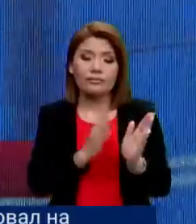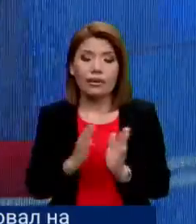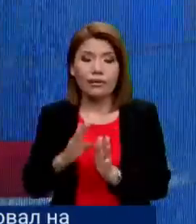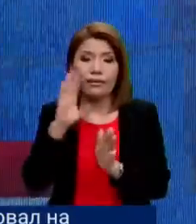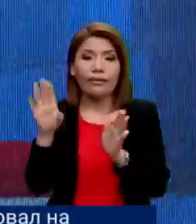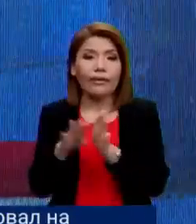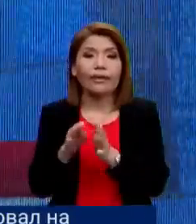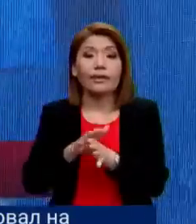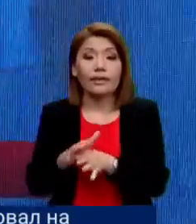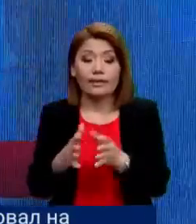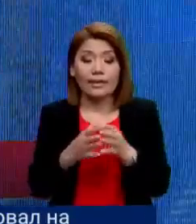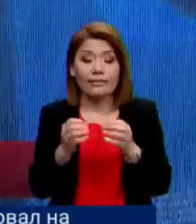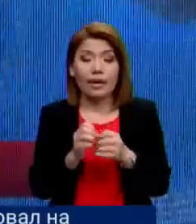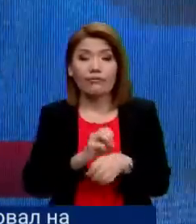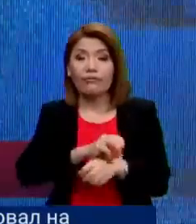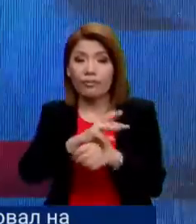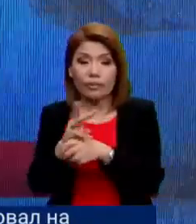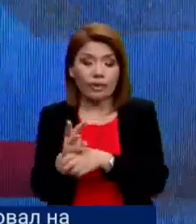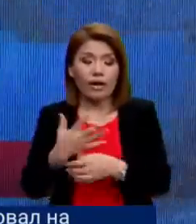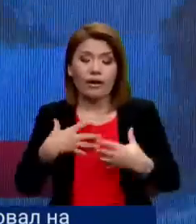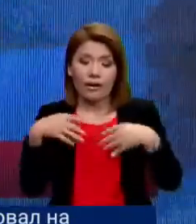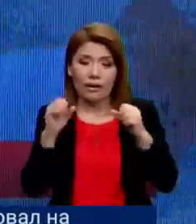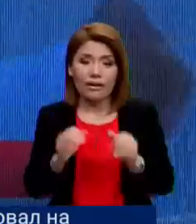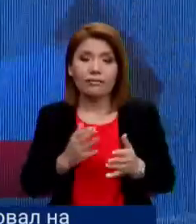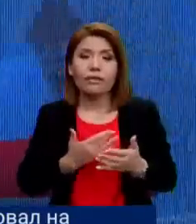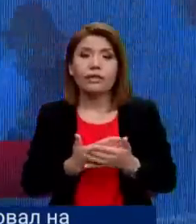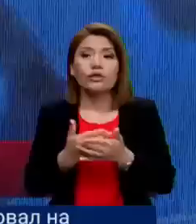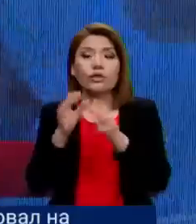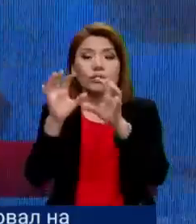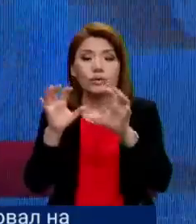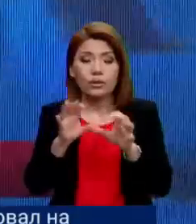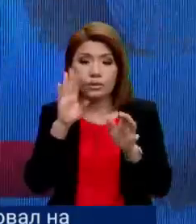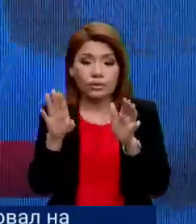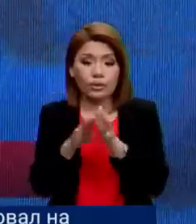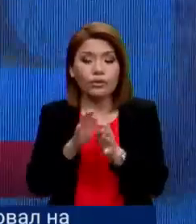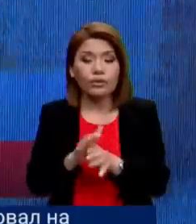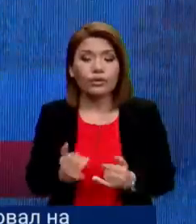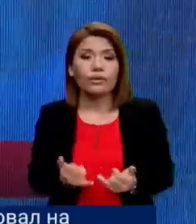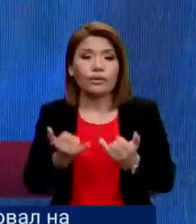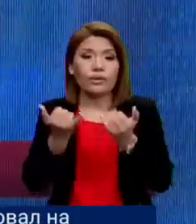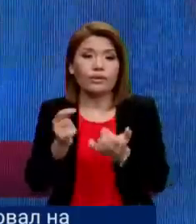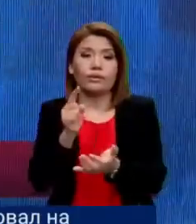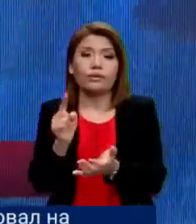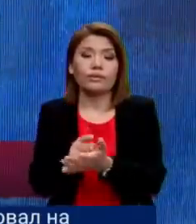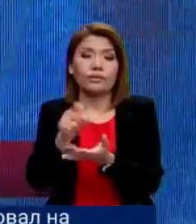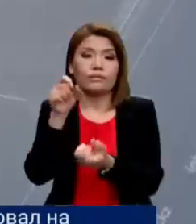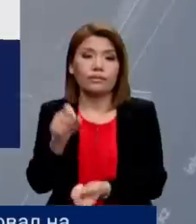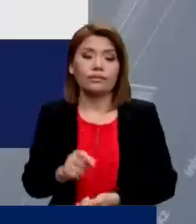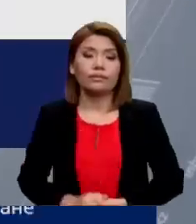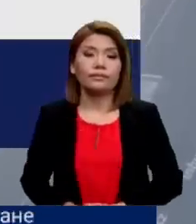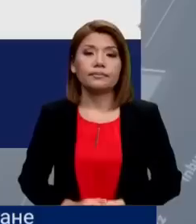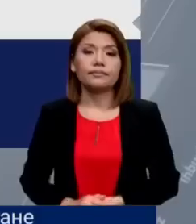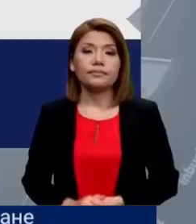Сөзінше отбасын асырау үшін табанды еңбек етіп жүрген заңға бағынатын адамдар құрметке ие болуы керек.